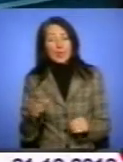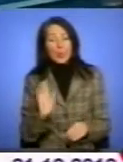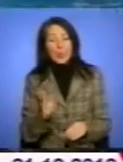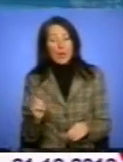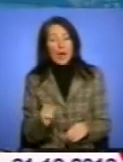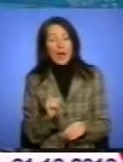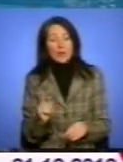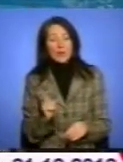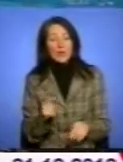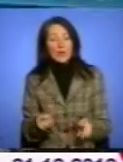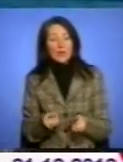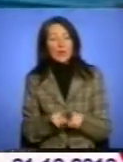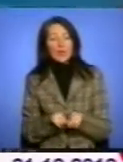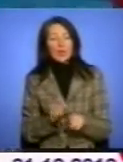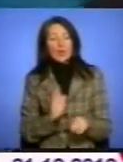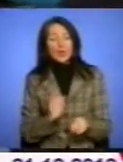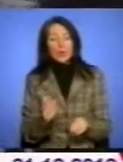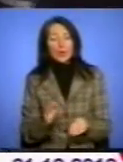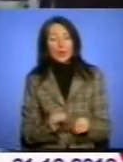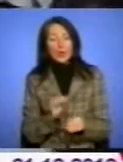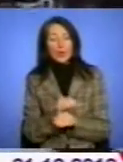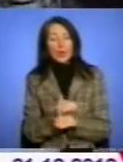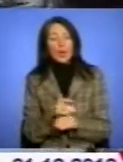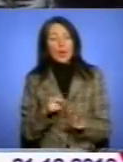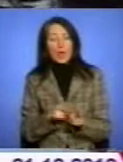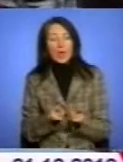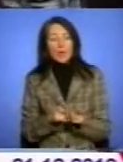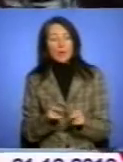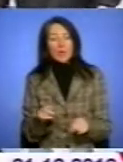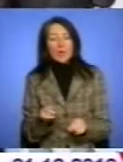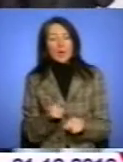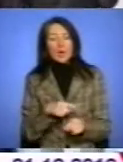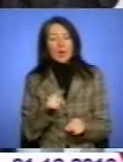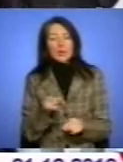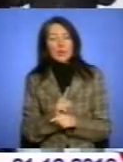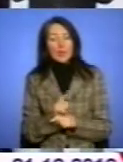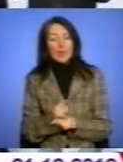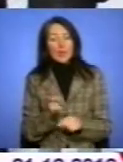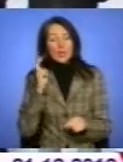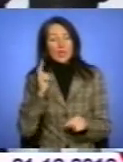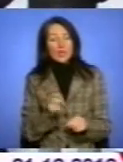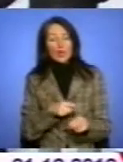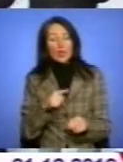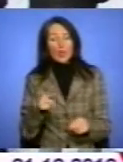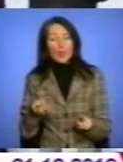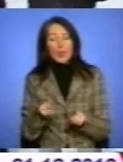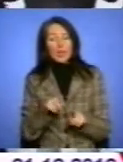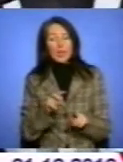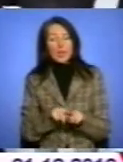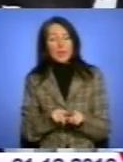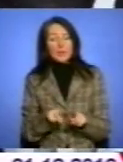Харкові. Також був даний поїзд один до Сімферополя, номер 510, додатковий поїзд, номер